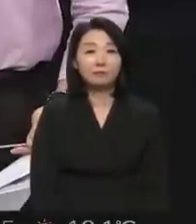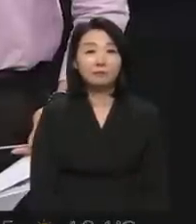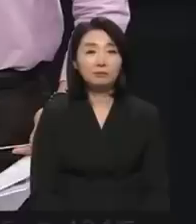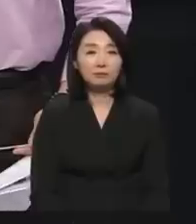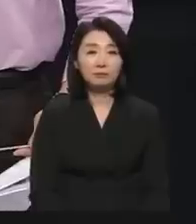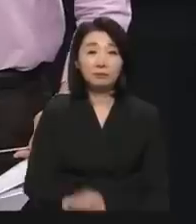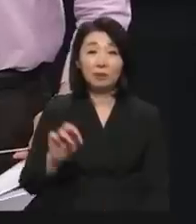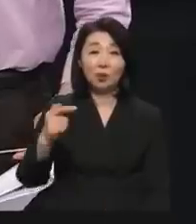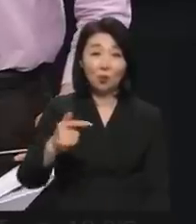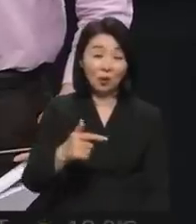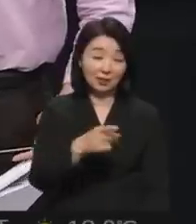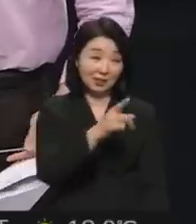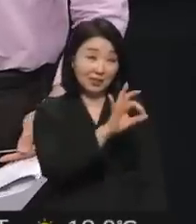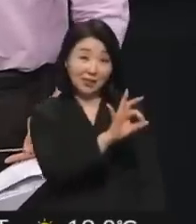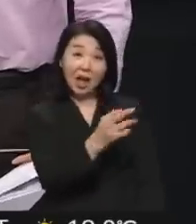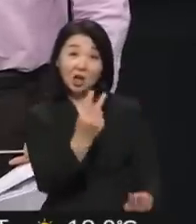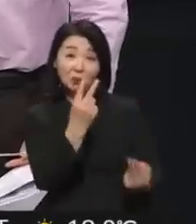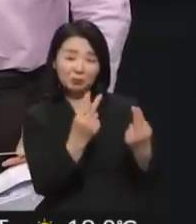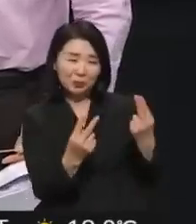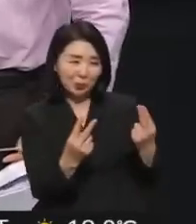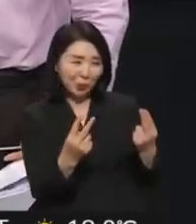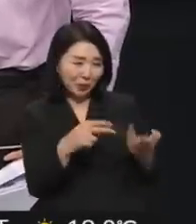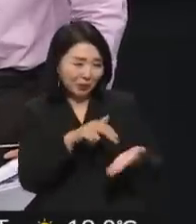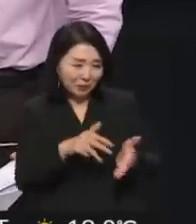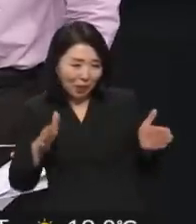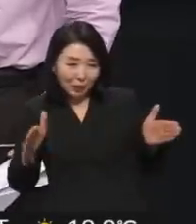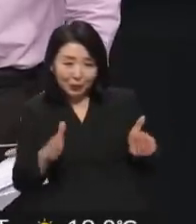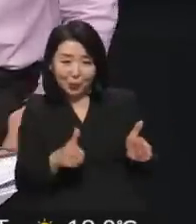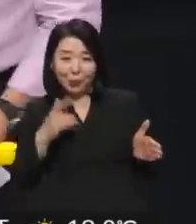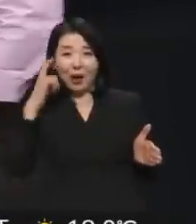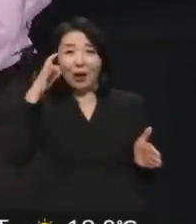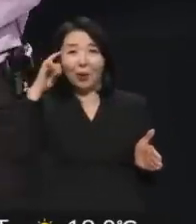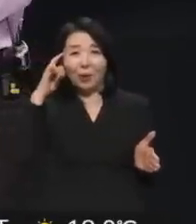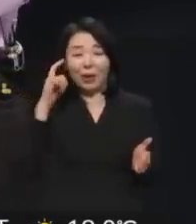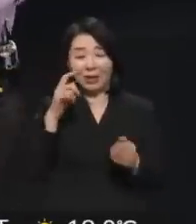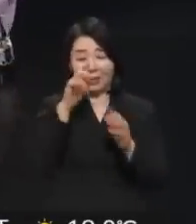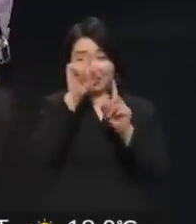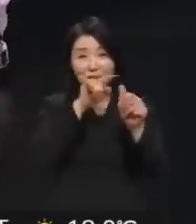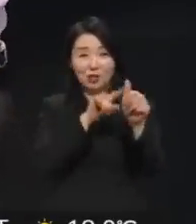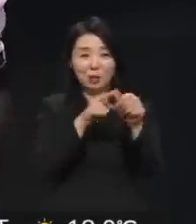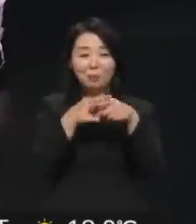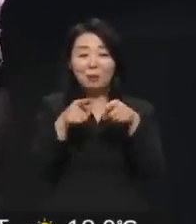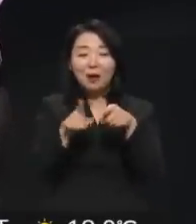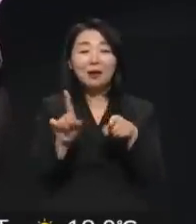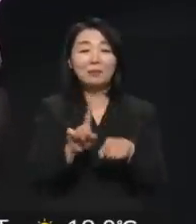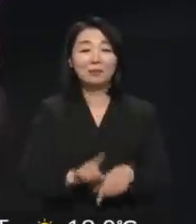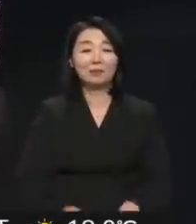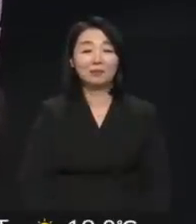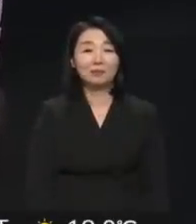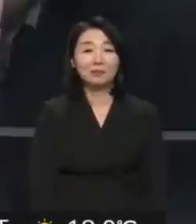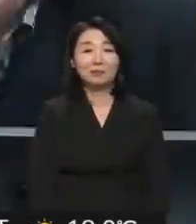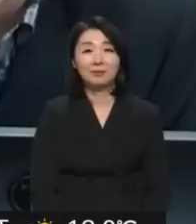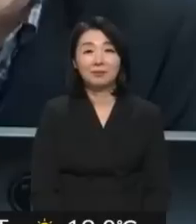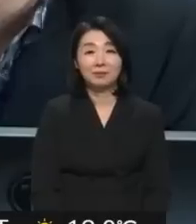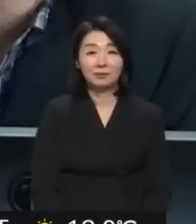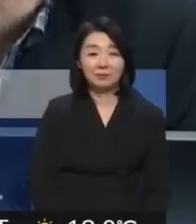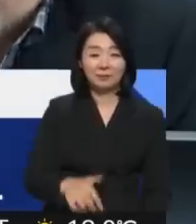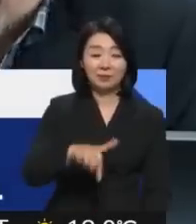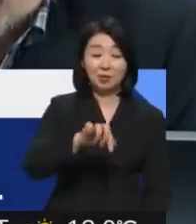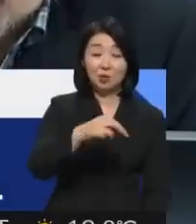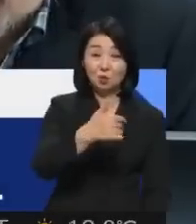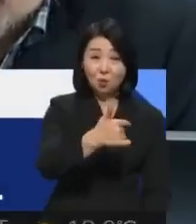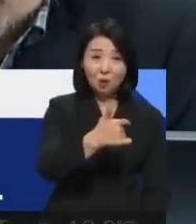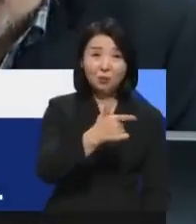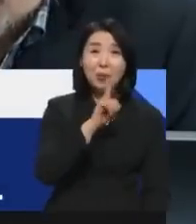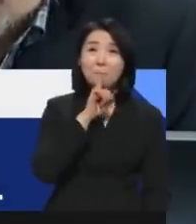권 의원이 장 의원에 비해 입지가 좁아진 이유, 이 전 대표는 이렇게 분석했는데요. 권성동 의원은 생각보다